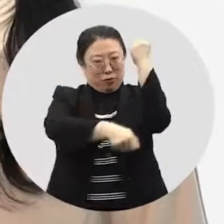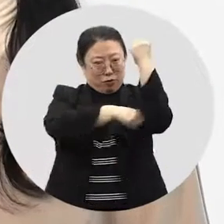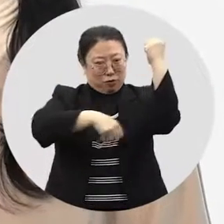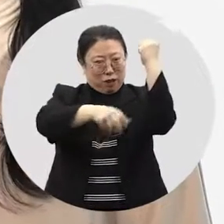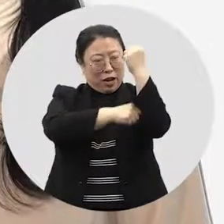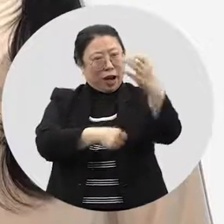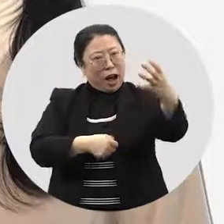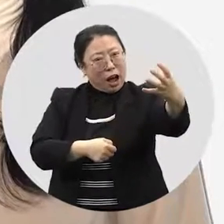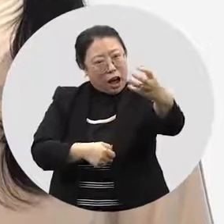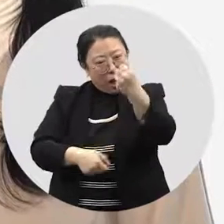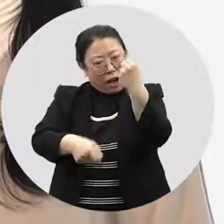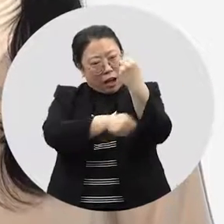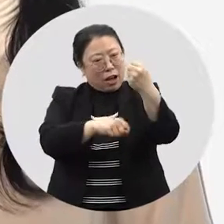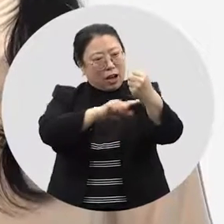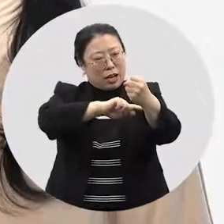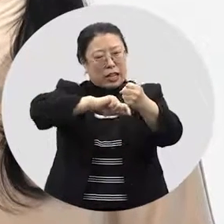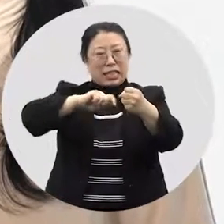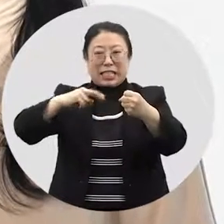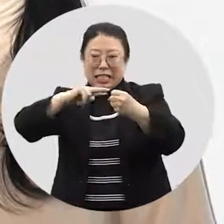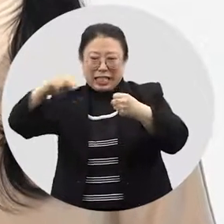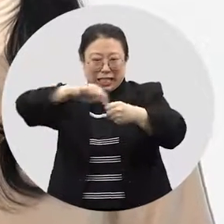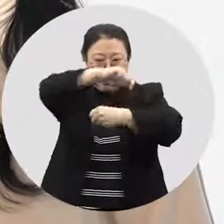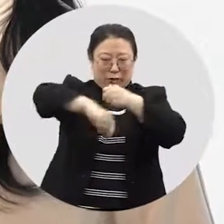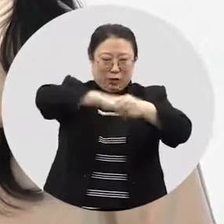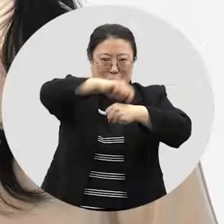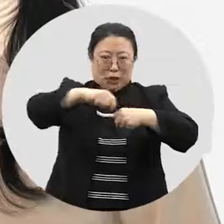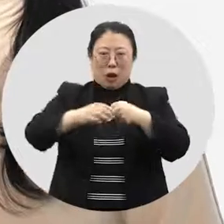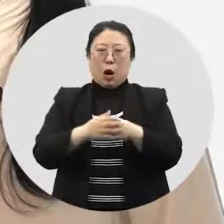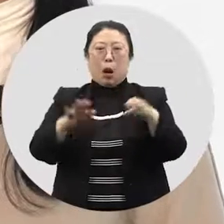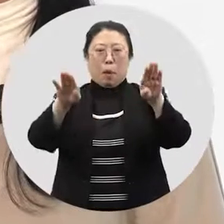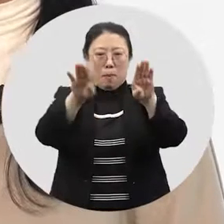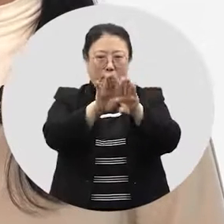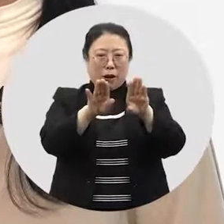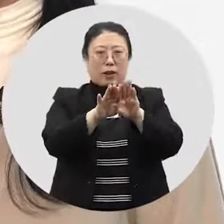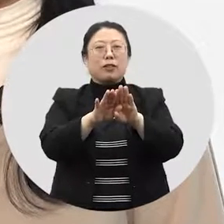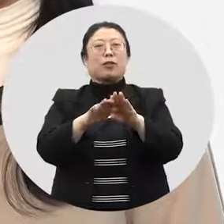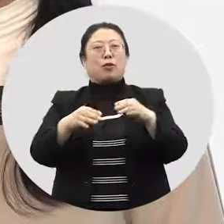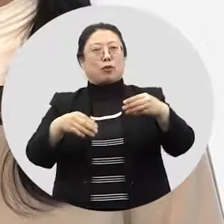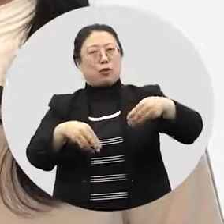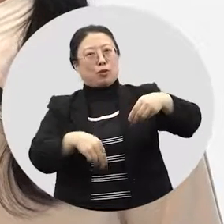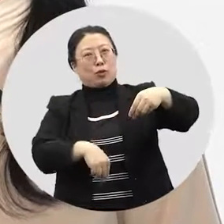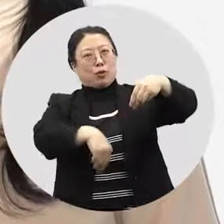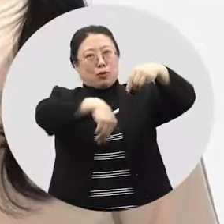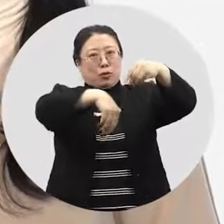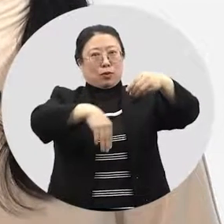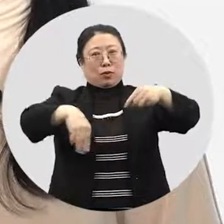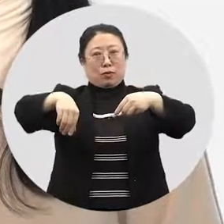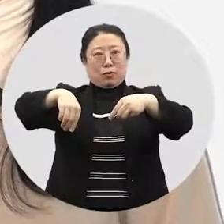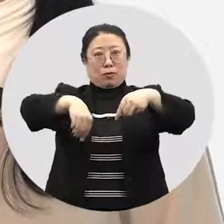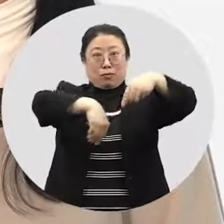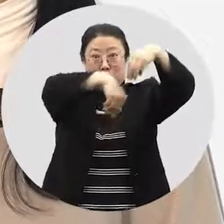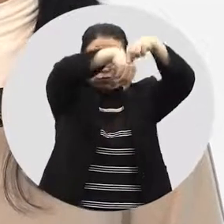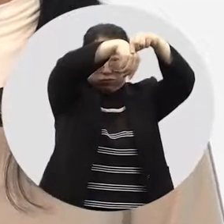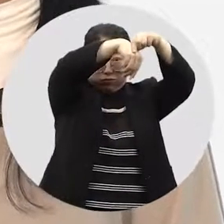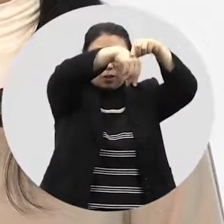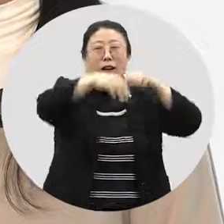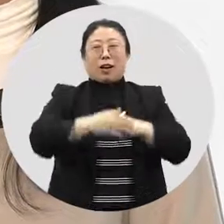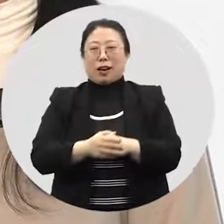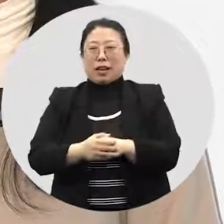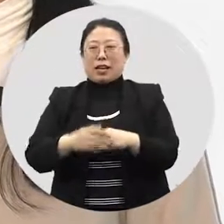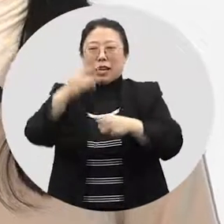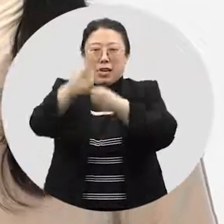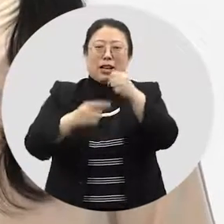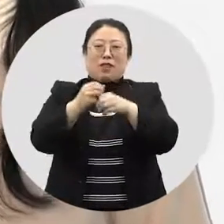월계심리는 일찍 수확한 별을 한 줌 배열에 실로 묶어서 방문 위나 안방 기둥에 걸어두는 풍습을